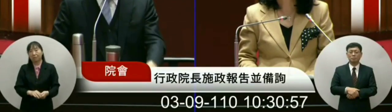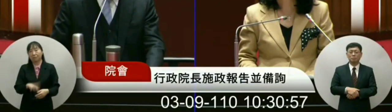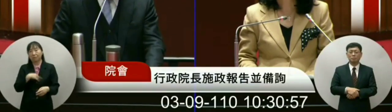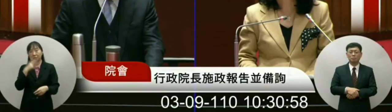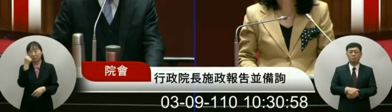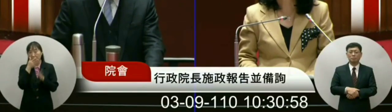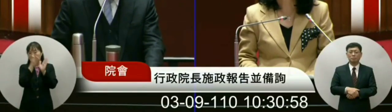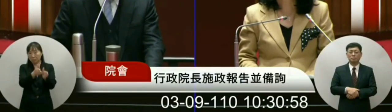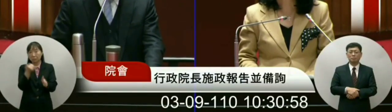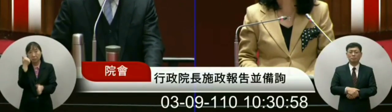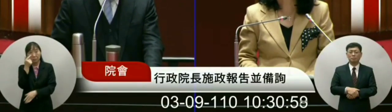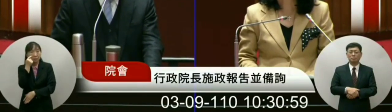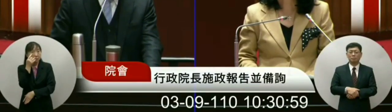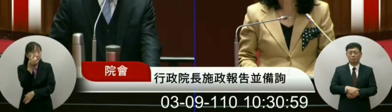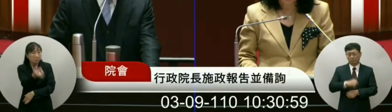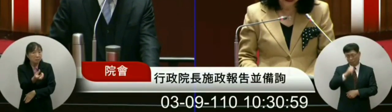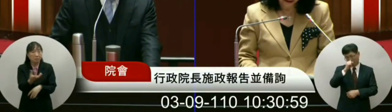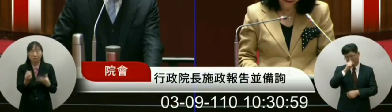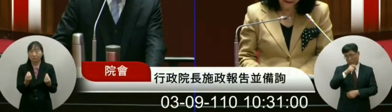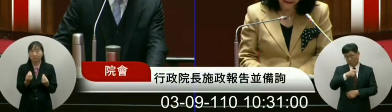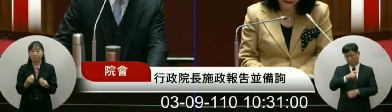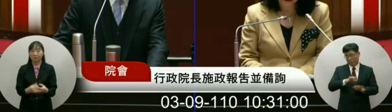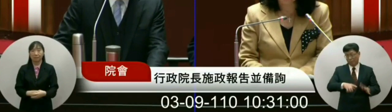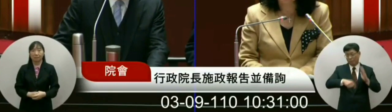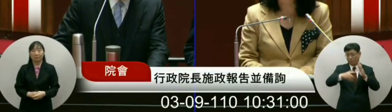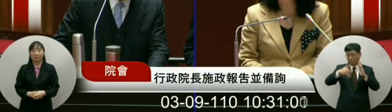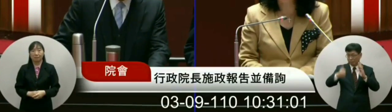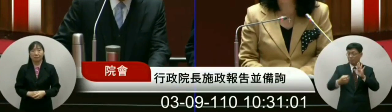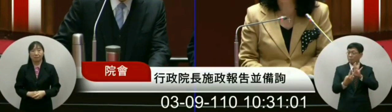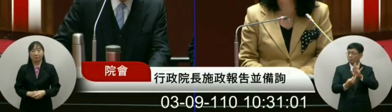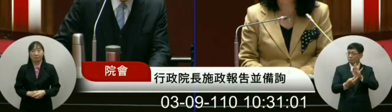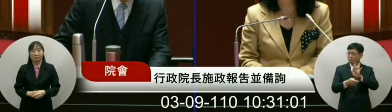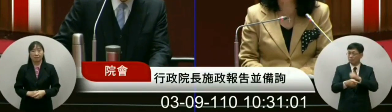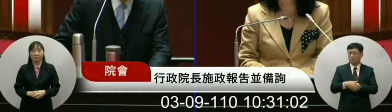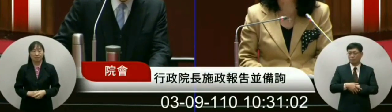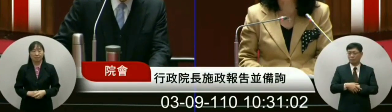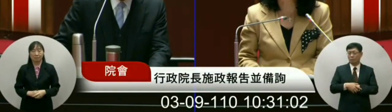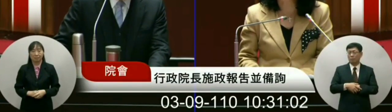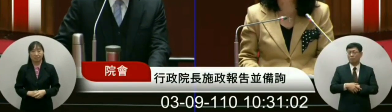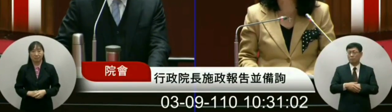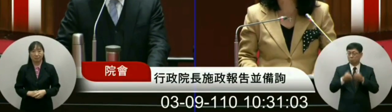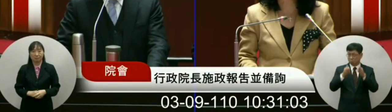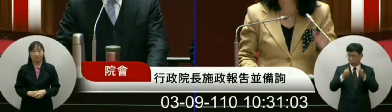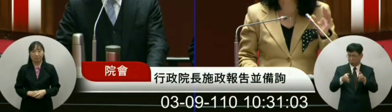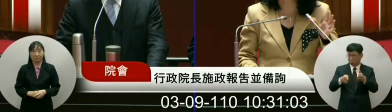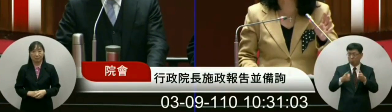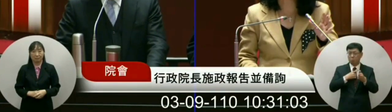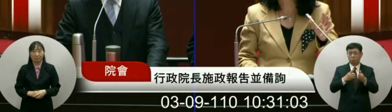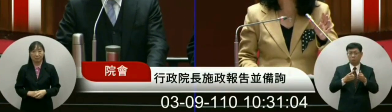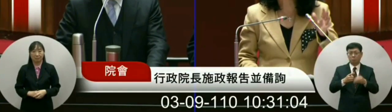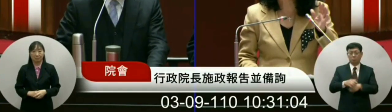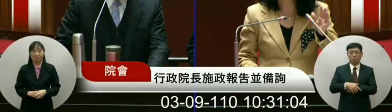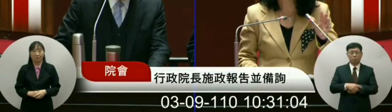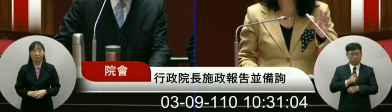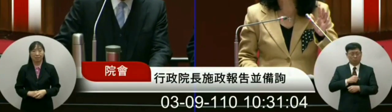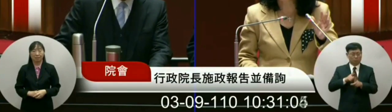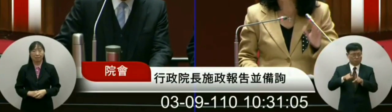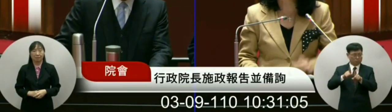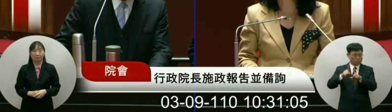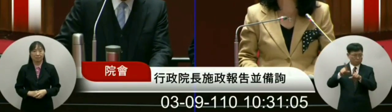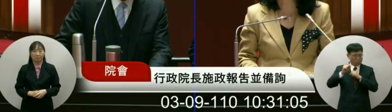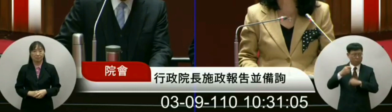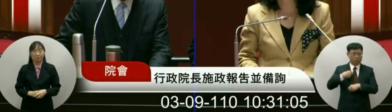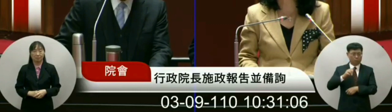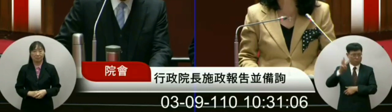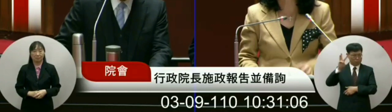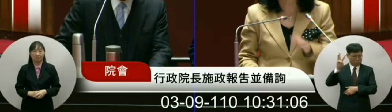去歧视谁。 好，所以那院长你讲的就是说，您事实上是恪守您当初宣